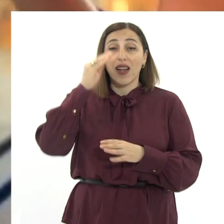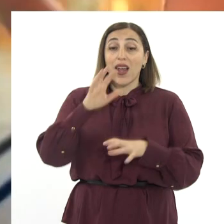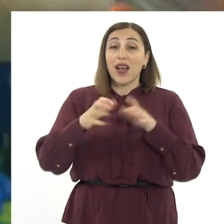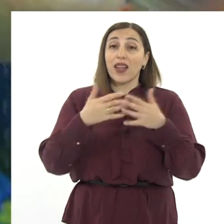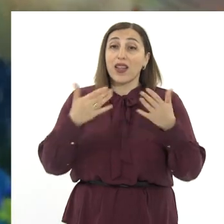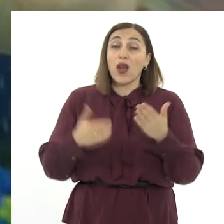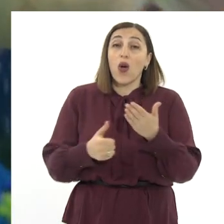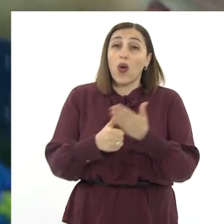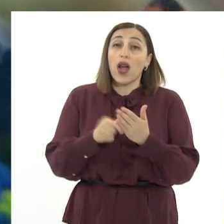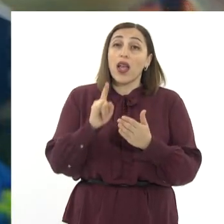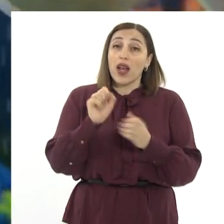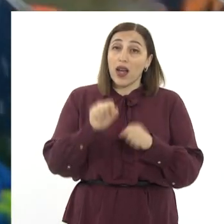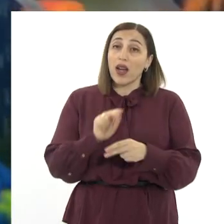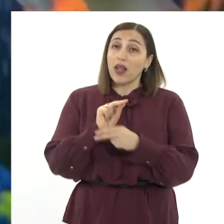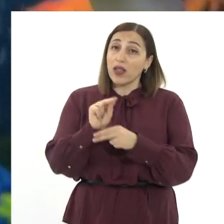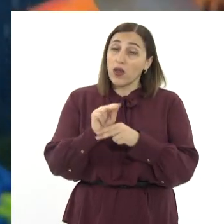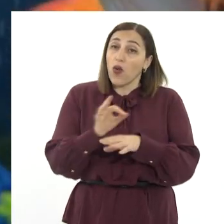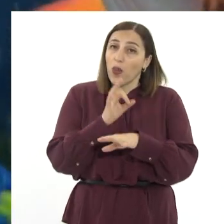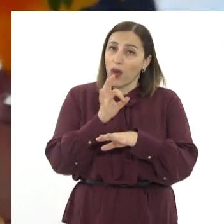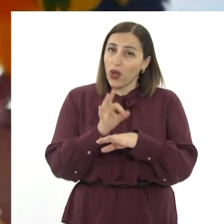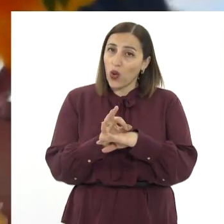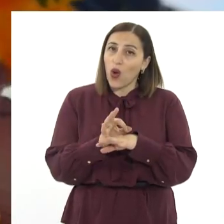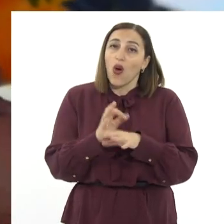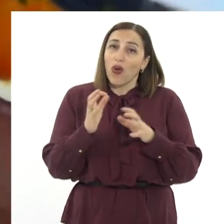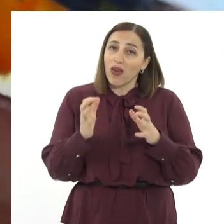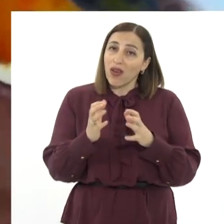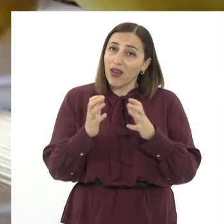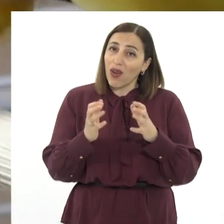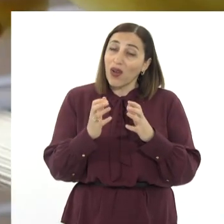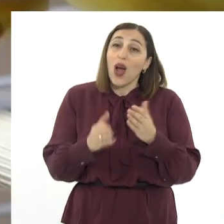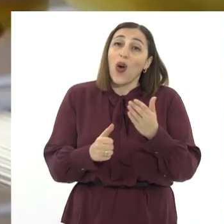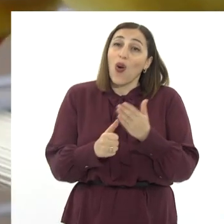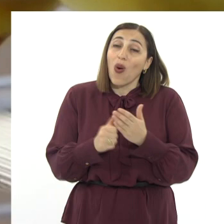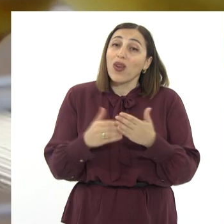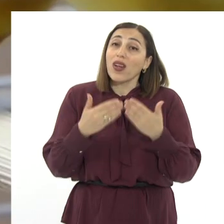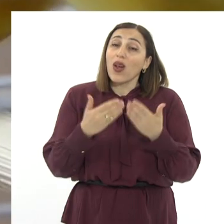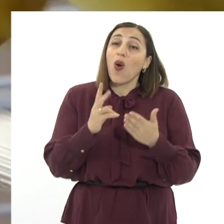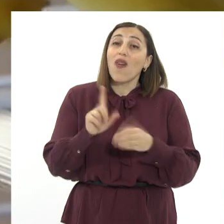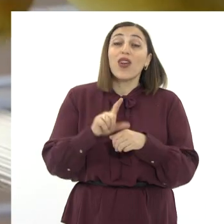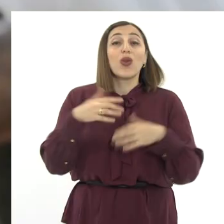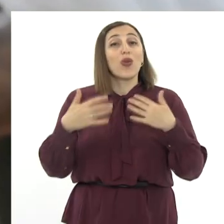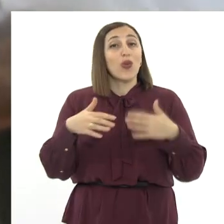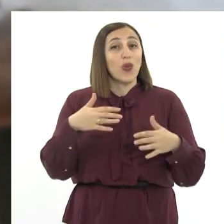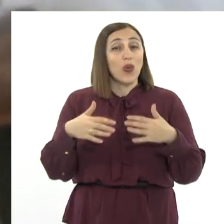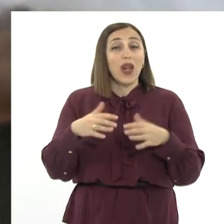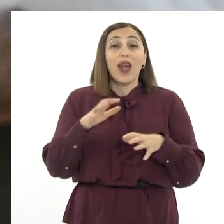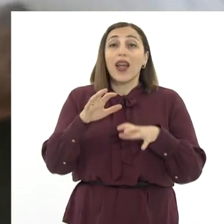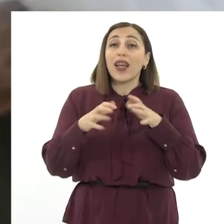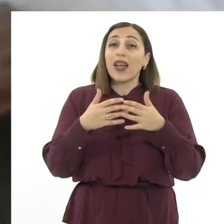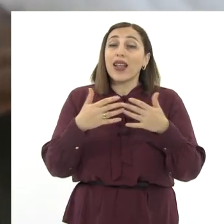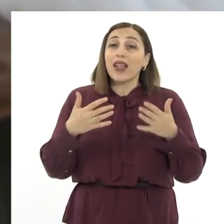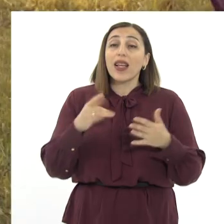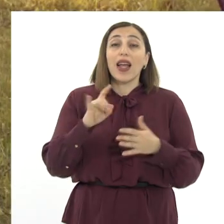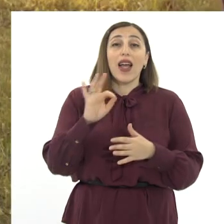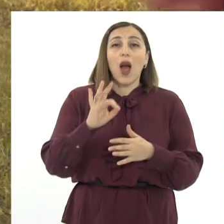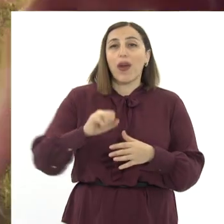կենթանիների օգնությամբ երեխաներին կարելի է սովորեցնել լինել պատասխանատու, հոգատար, կարեկից, օգնել նրան, ով քեզնից ավելի թույլ է։